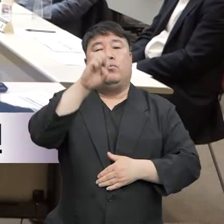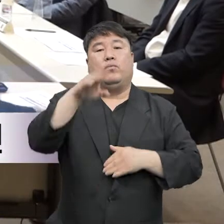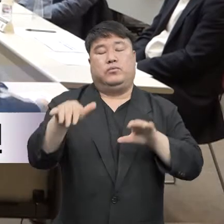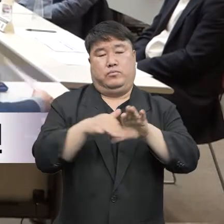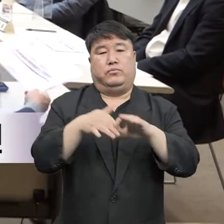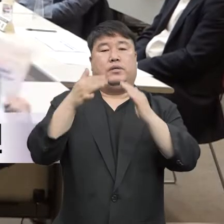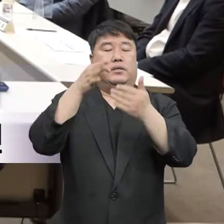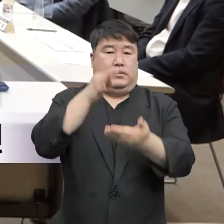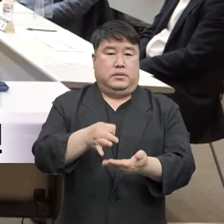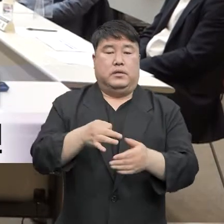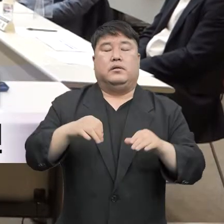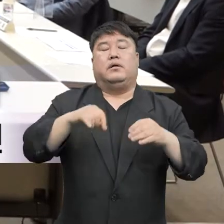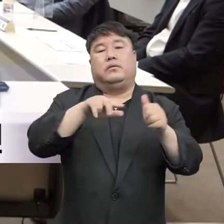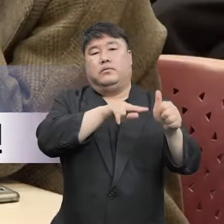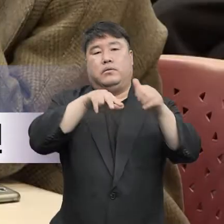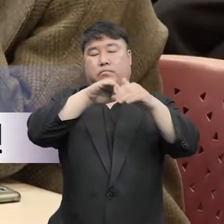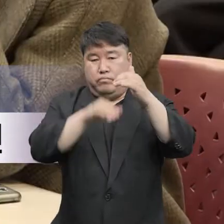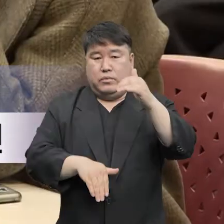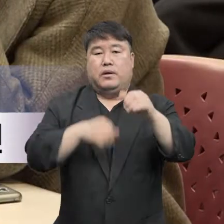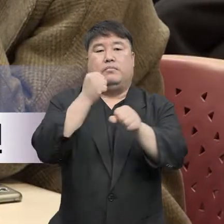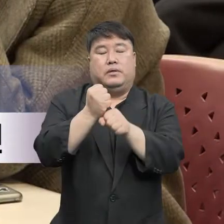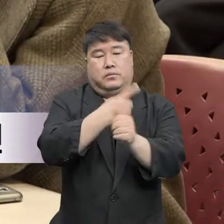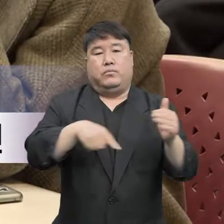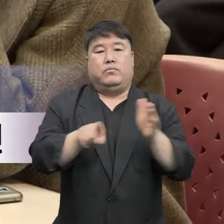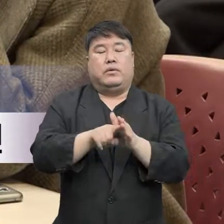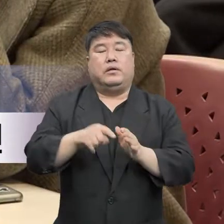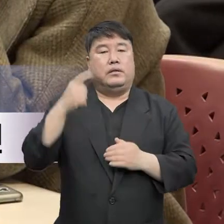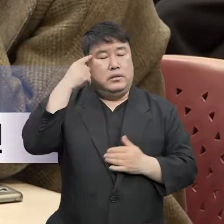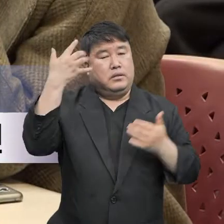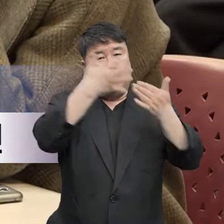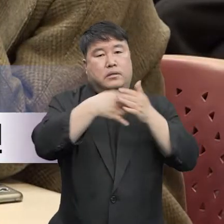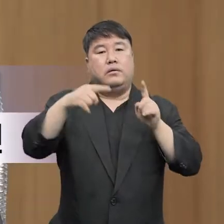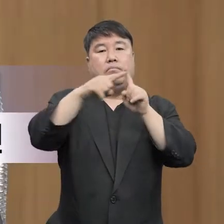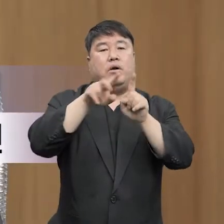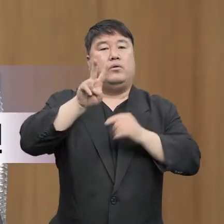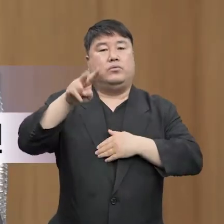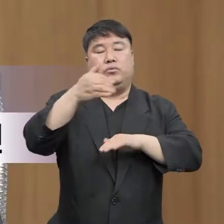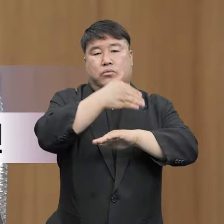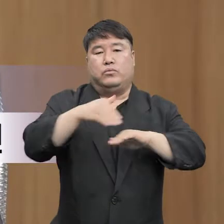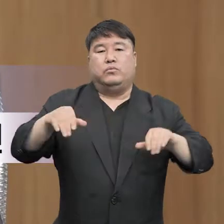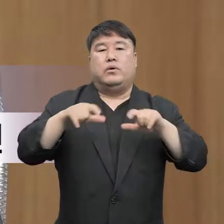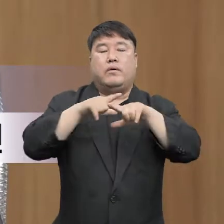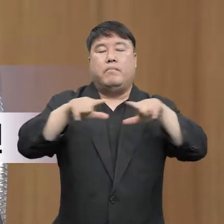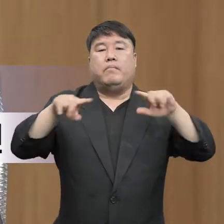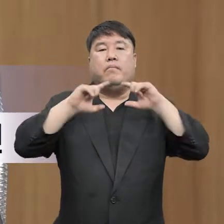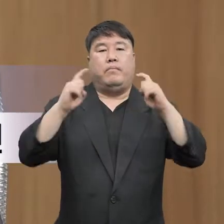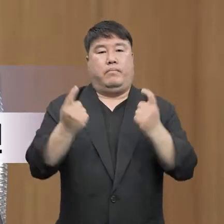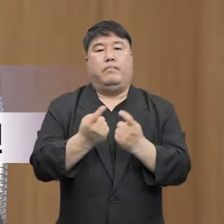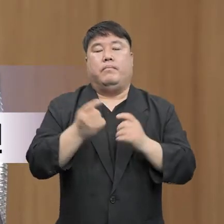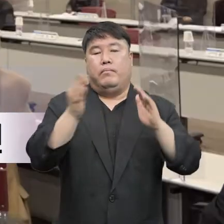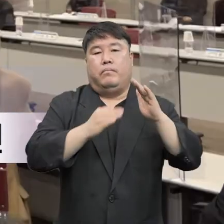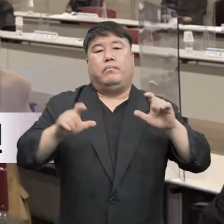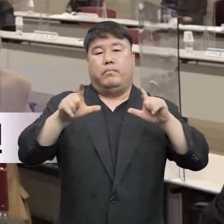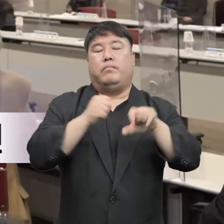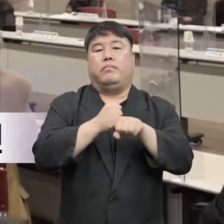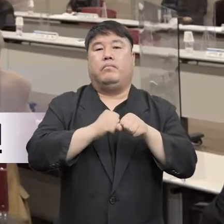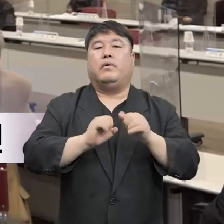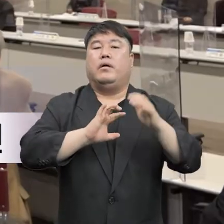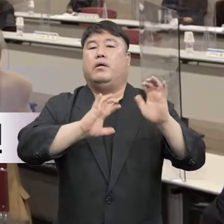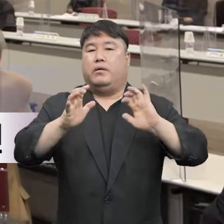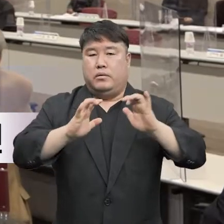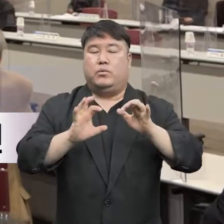문화 저상 콘텐츠와 제작을 위한 상상플러스 쪽 프로젝트는 민관 협의체 # 의회와 논의를 거쳐 마련된 것으로